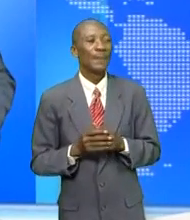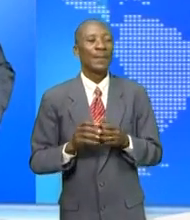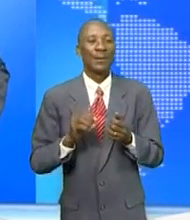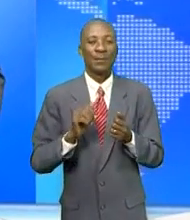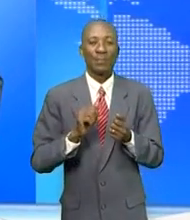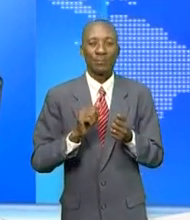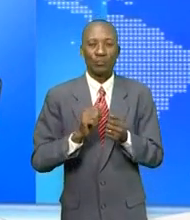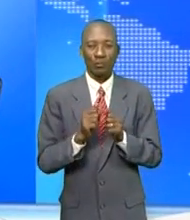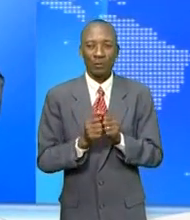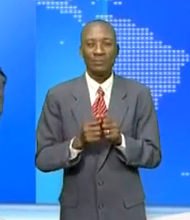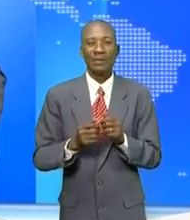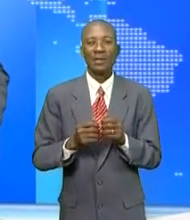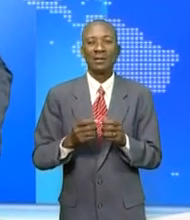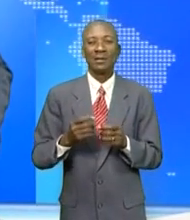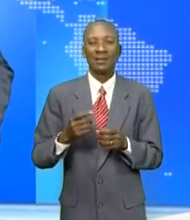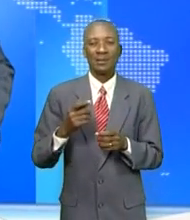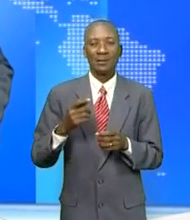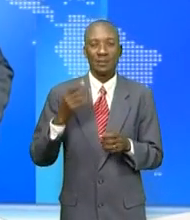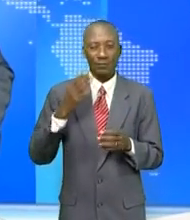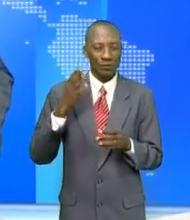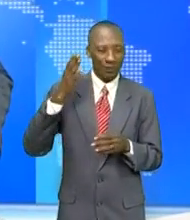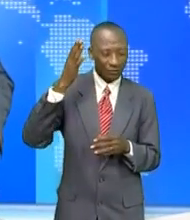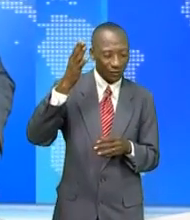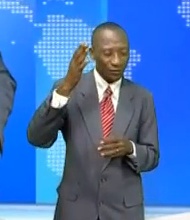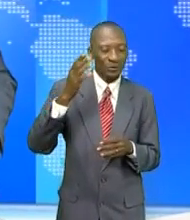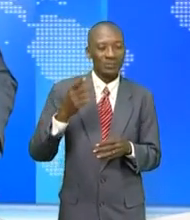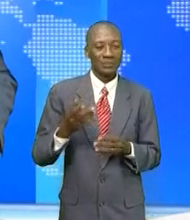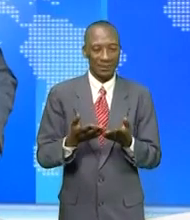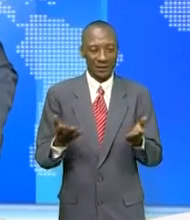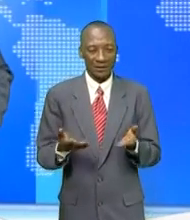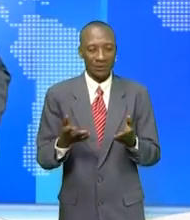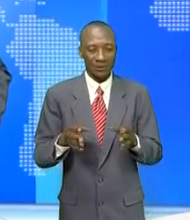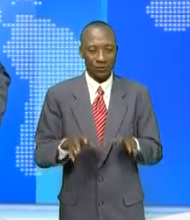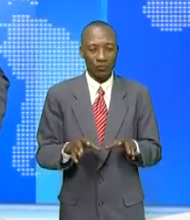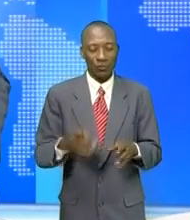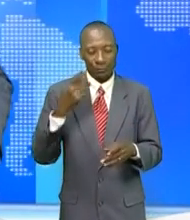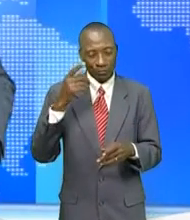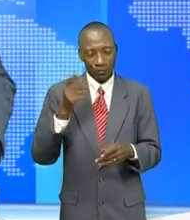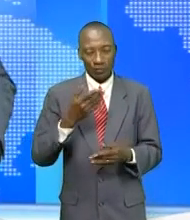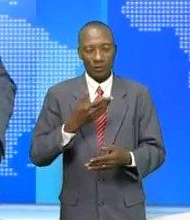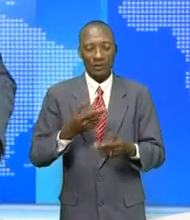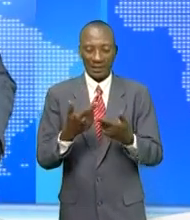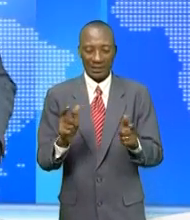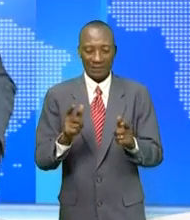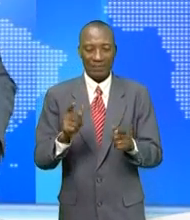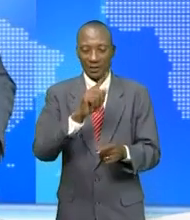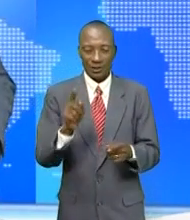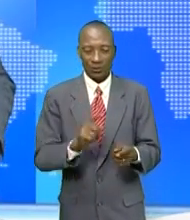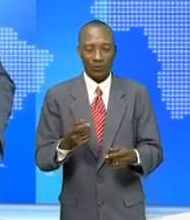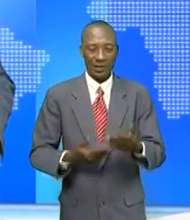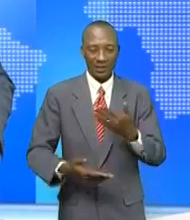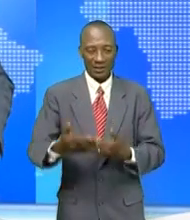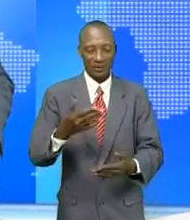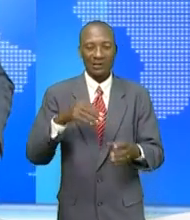dans l'agro-industrie, c'est aussi une initiative congolaise dans le contexte la zone des libre-échanges continentale africaine. Le ministre de l'Industrie